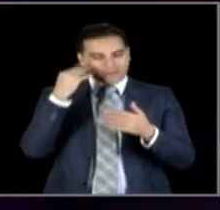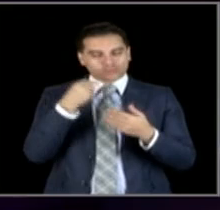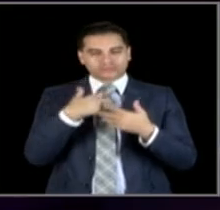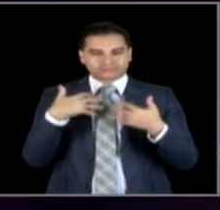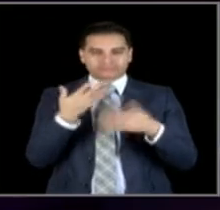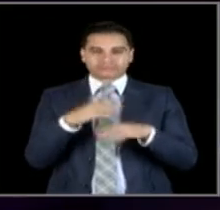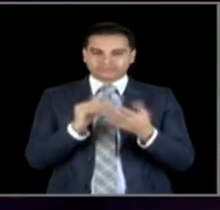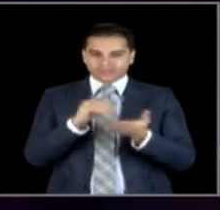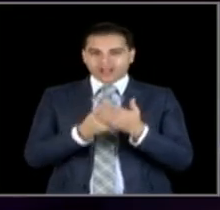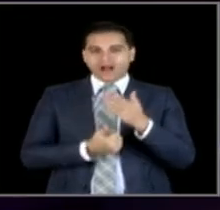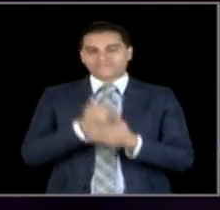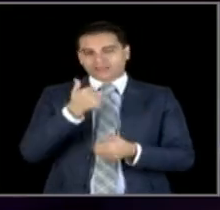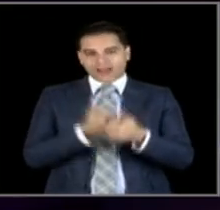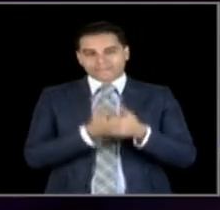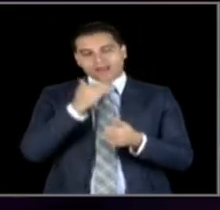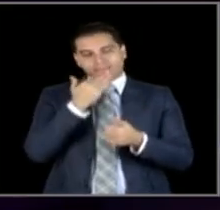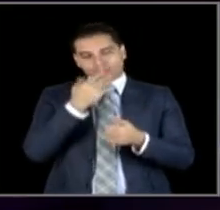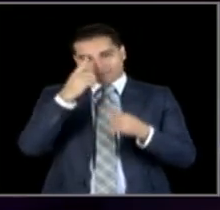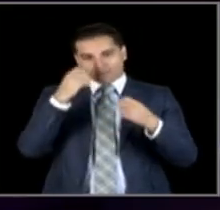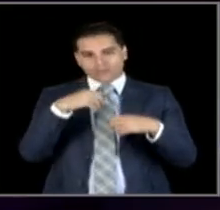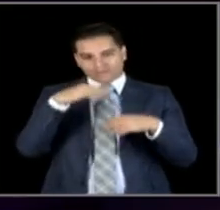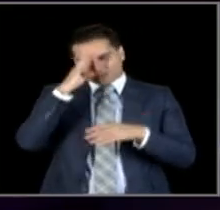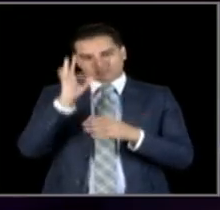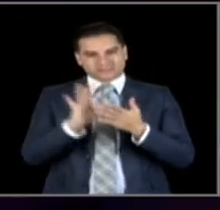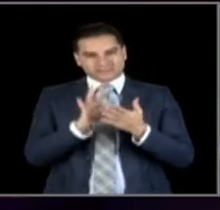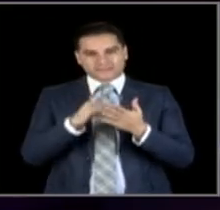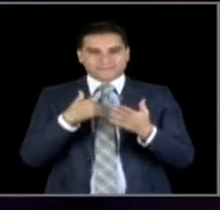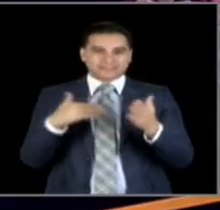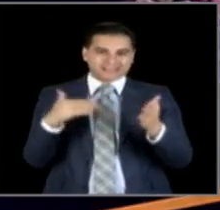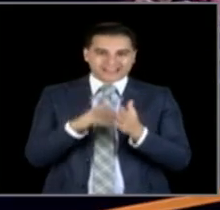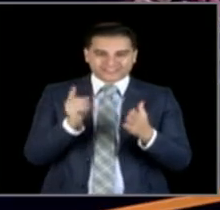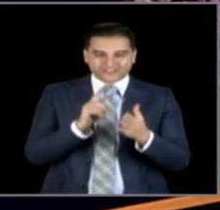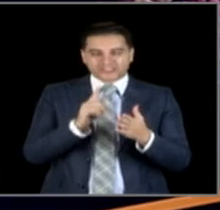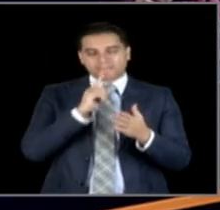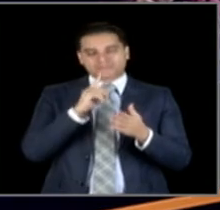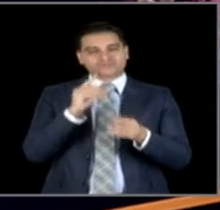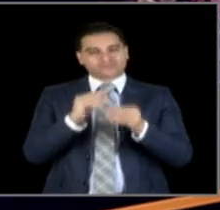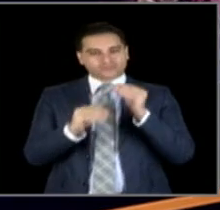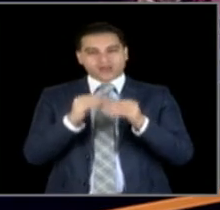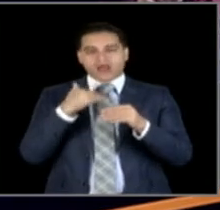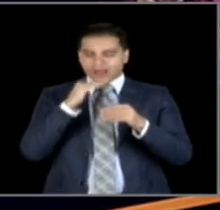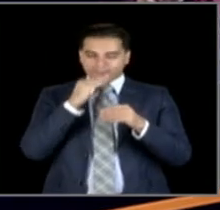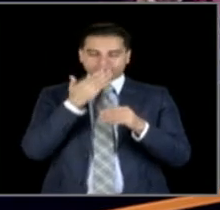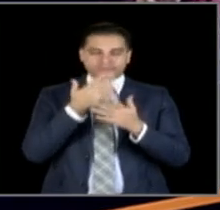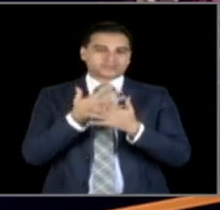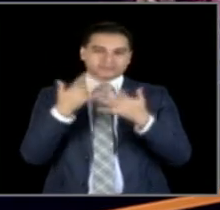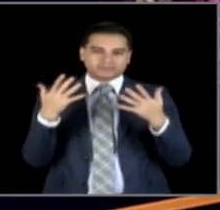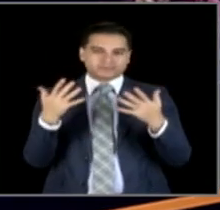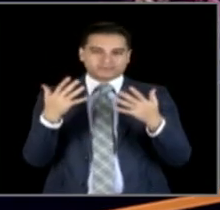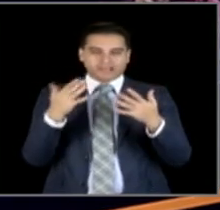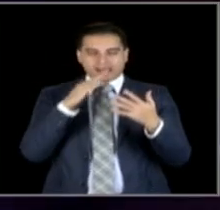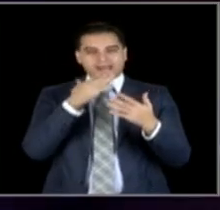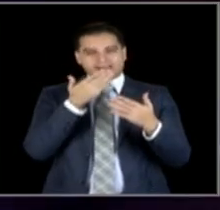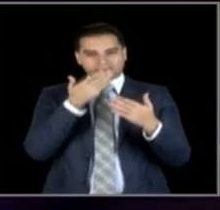لاعب. الحمد لله ربنا ما وفقش في ان احنا نتاهل النهائي، ولكن قدر ربنا وكل وانا راضي بيه طبعا يعني. فالحمد